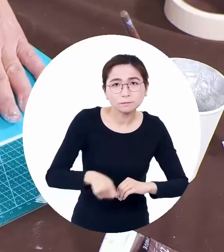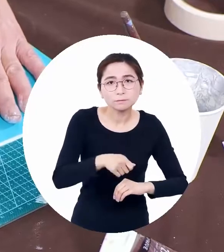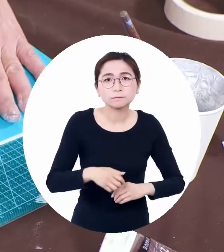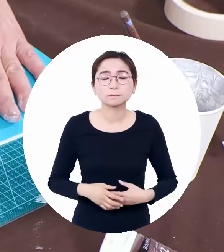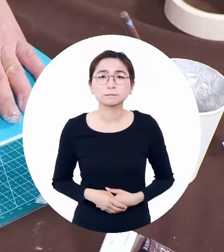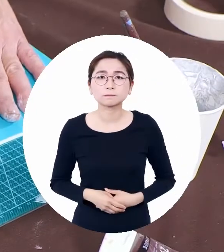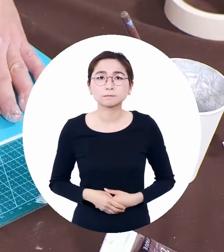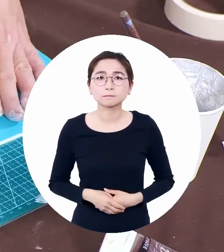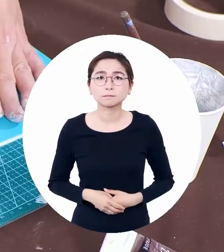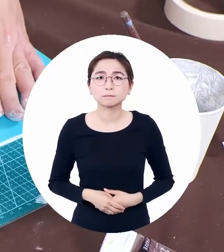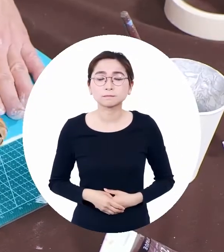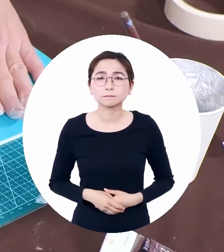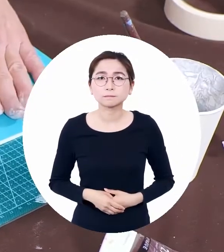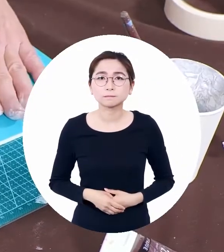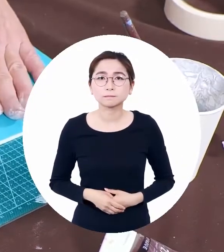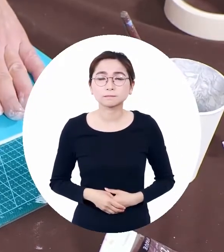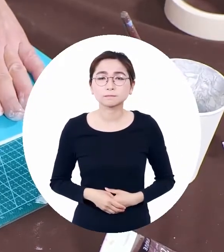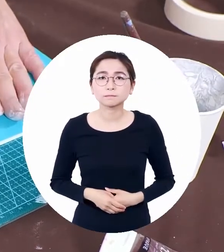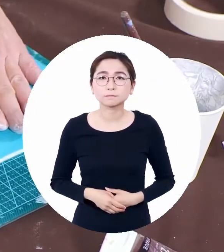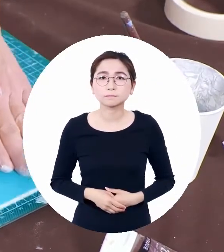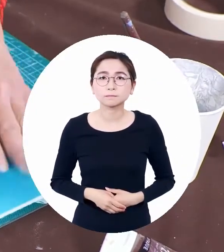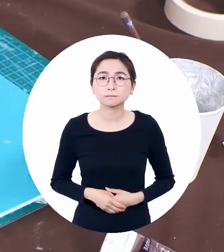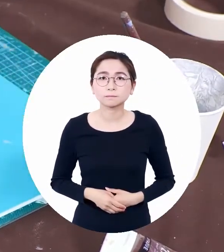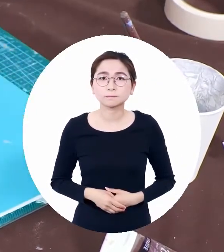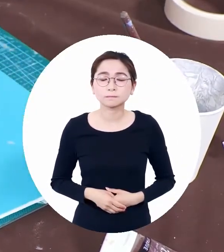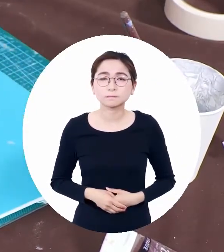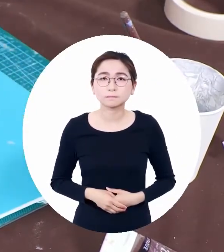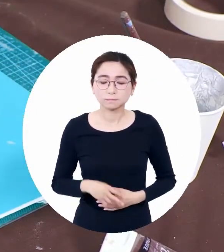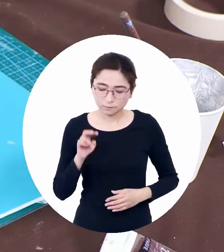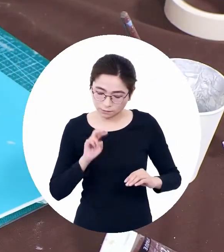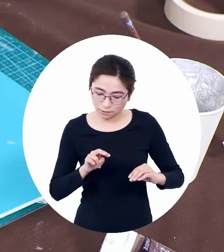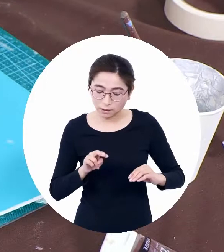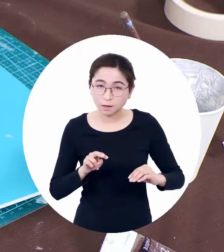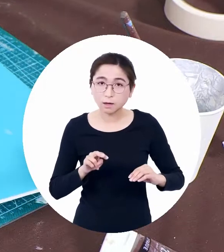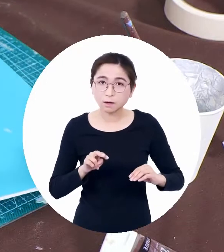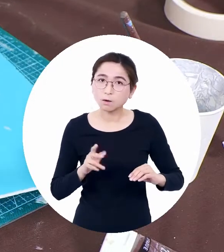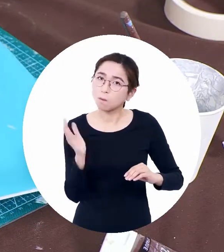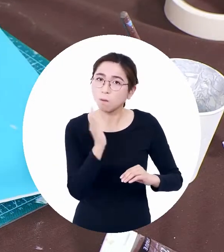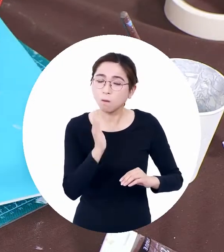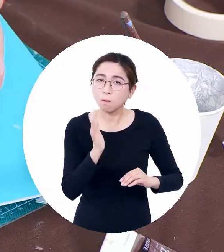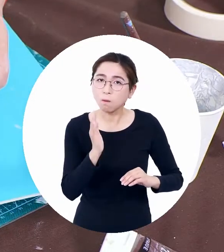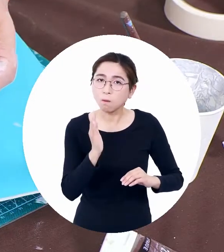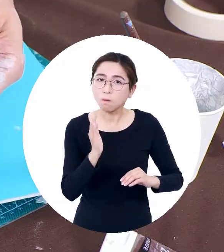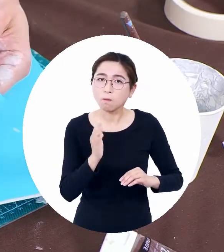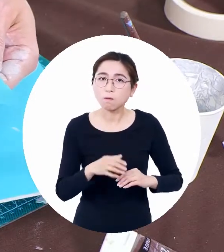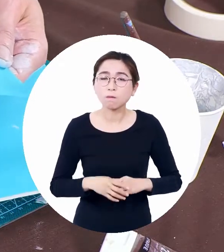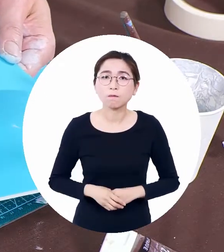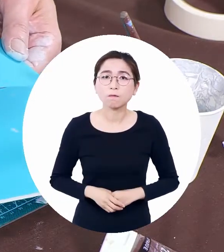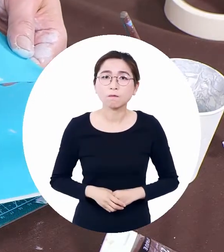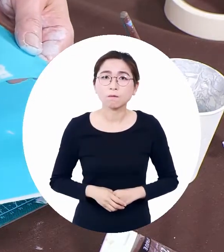咁咪攞嚟睇下。 咩差唔多